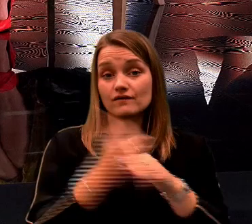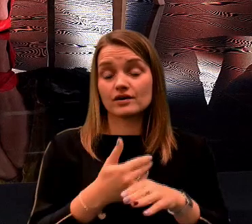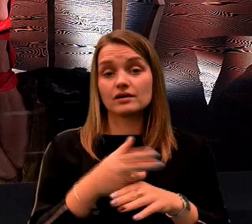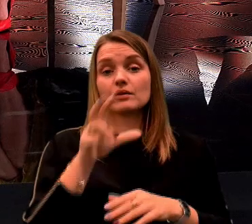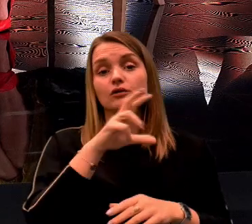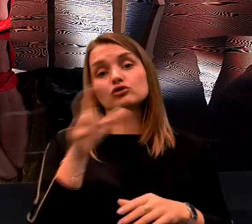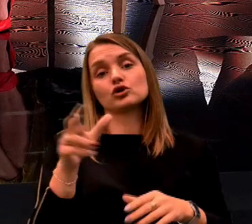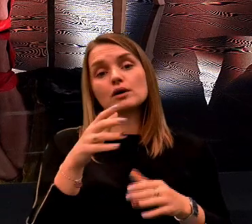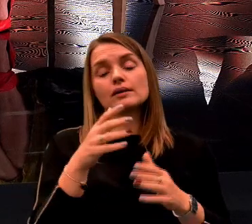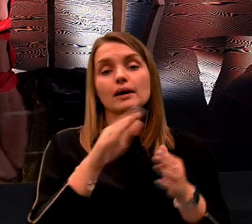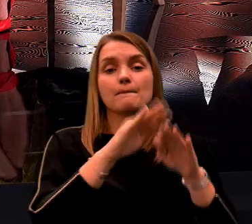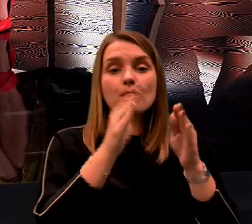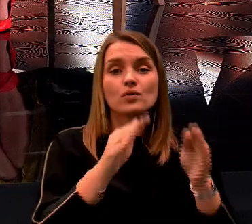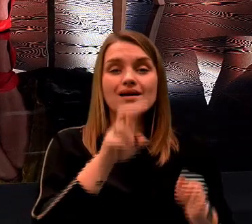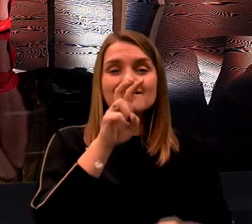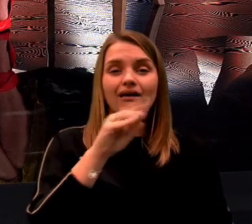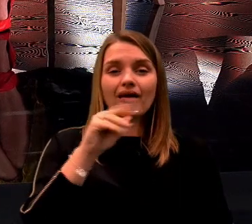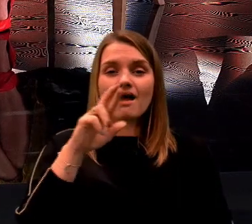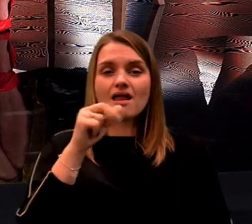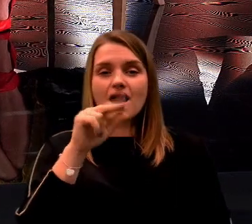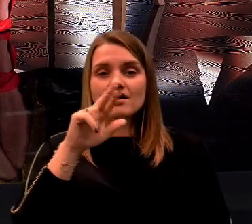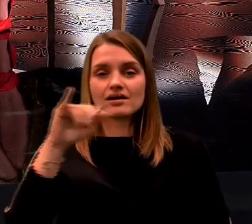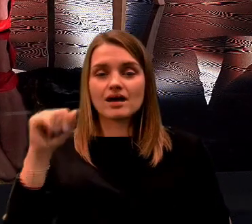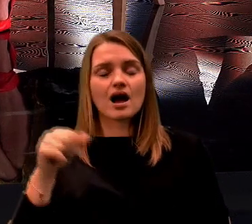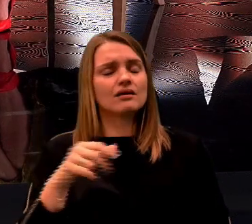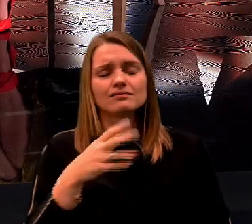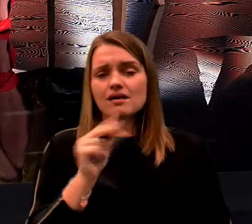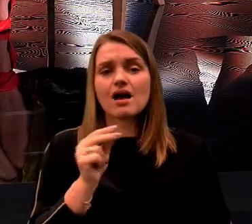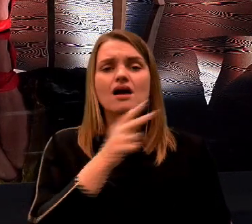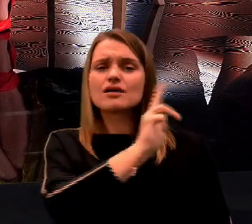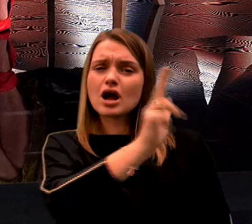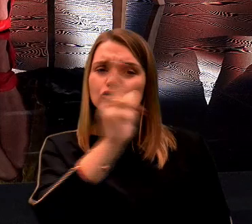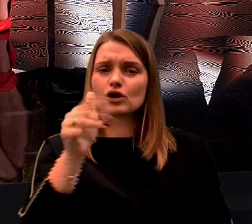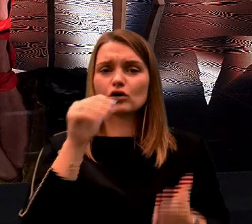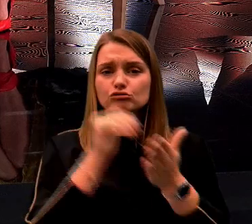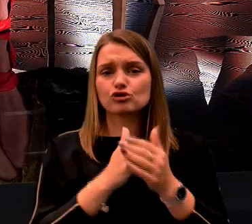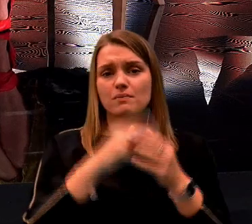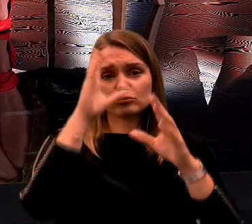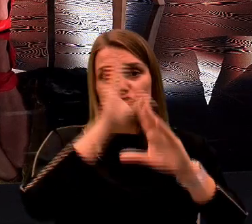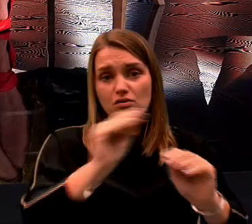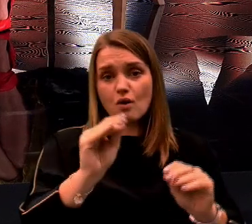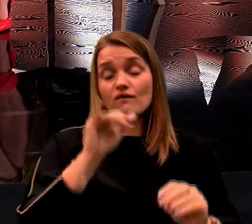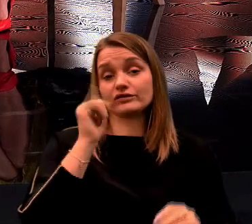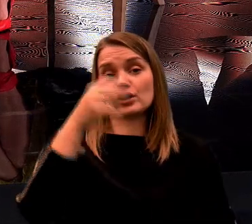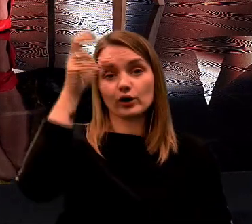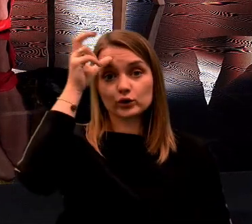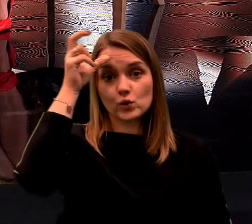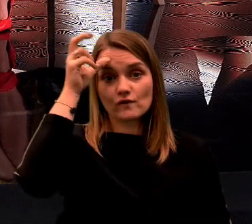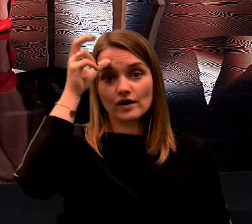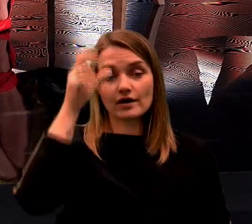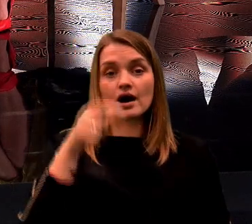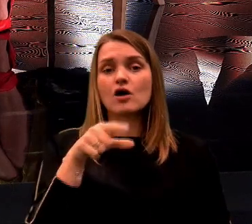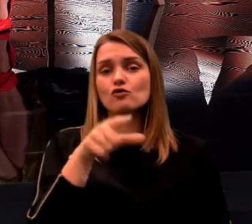modelu hierarchicznym, to absolutnie każdego trzeba szanować po prostu jak człowieka. I tutaj to jest, wydaje mi się, nie